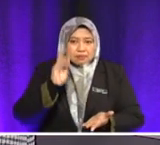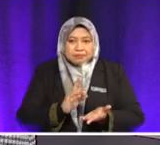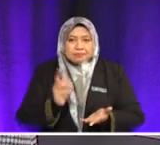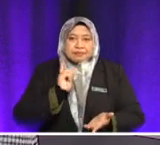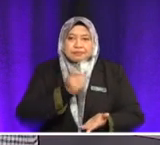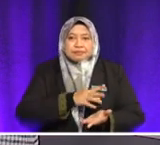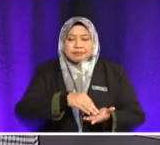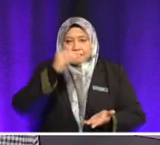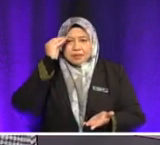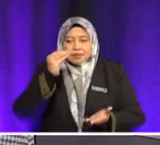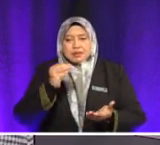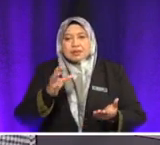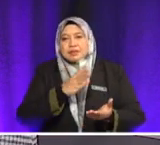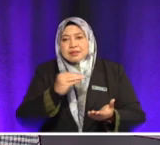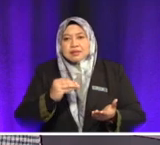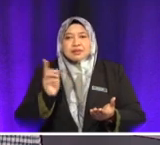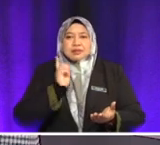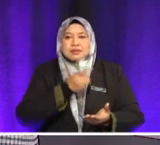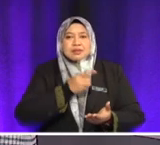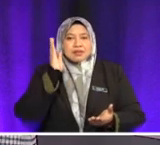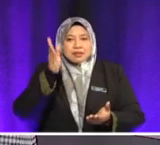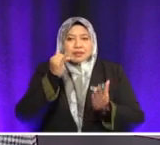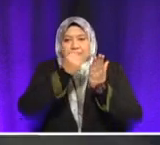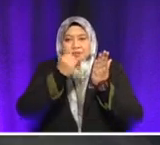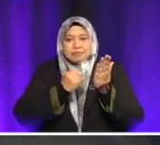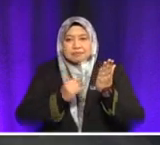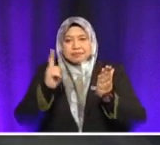ini kita akan melukis saja Mira kita tak akan menggunakan pengin